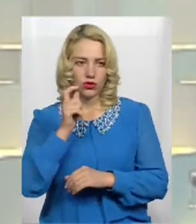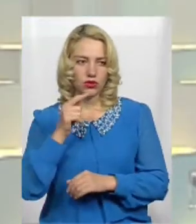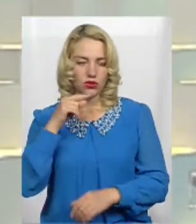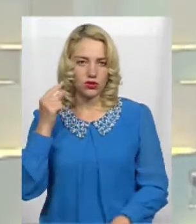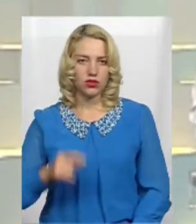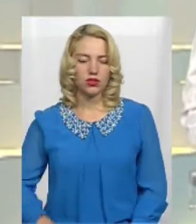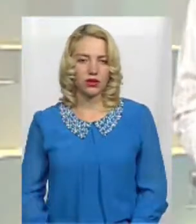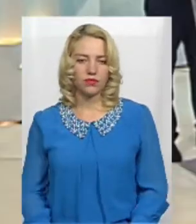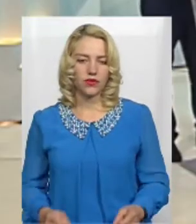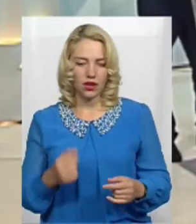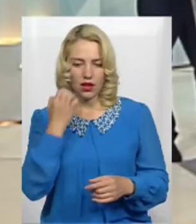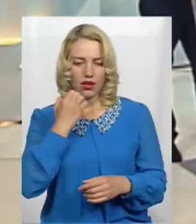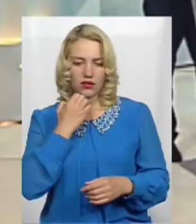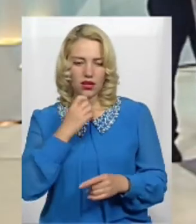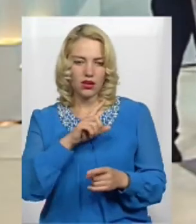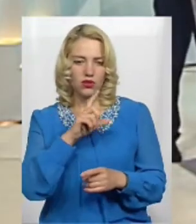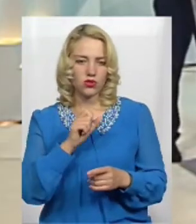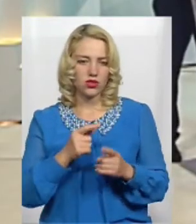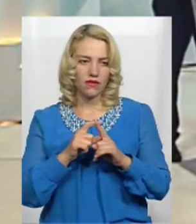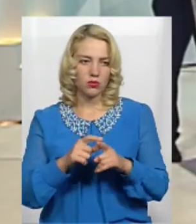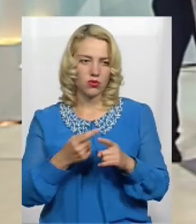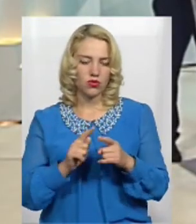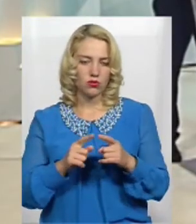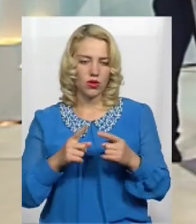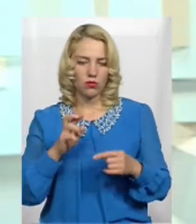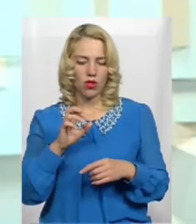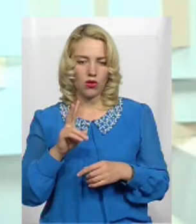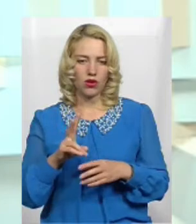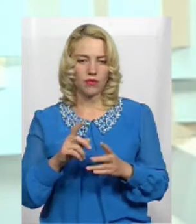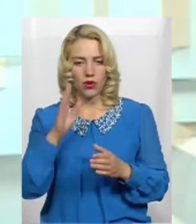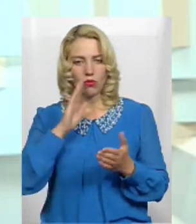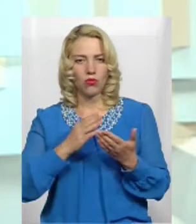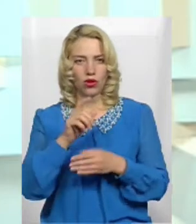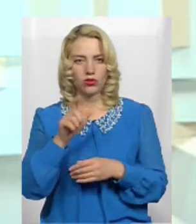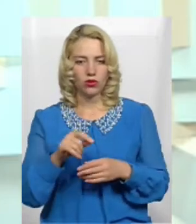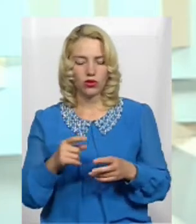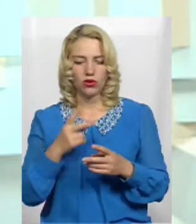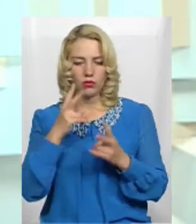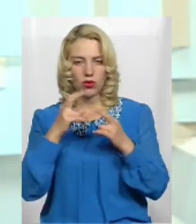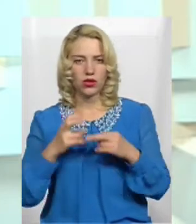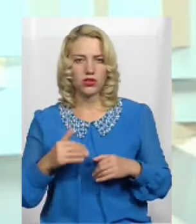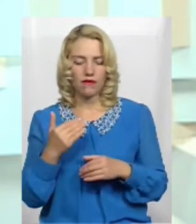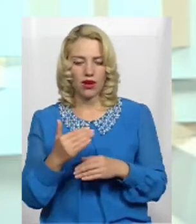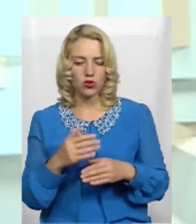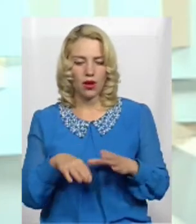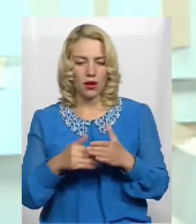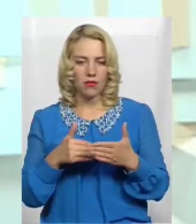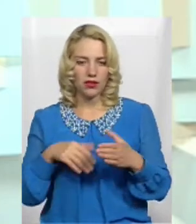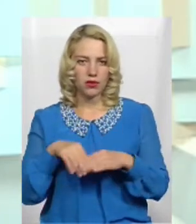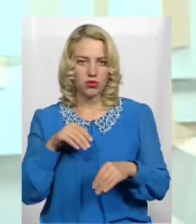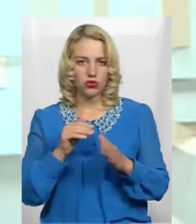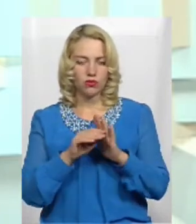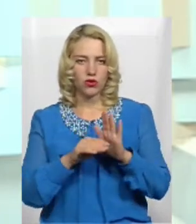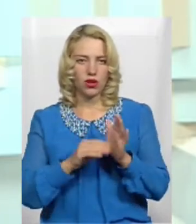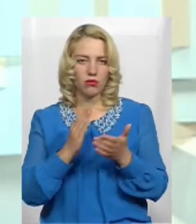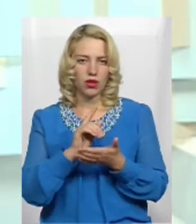Росія. Дякую за відповіді у цьому блоці. Далі політолог Ольга Заславська проаналізувала вашу передвиборчу програму. Маю